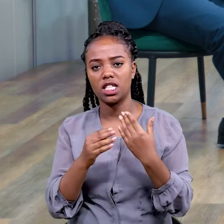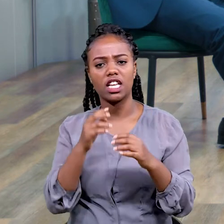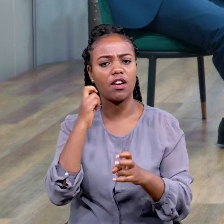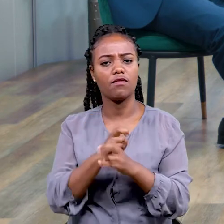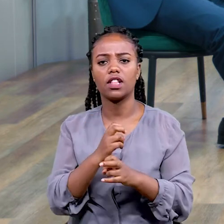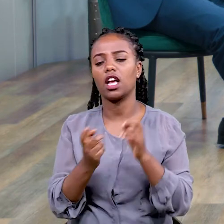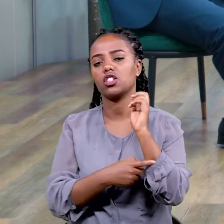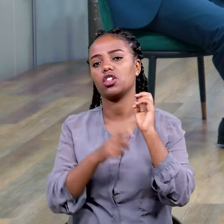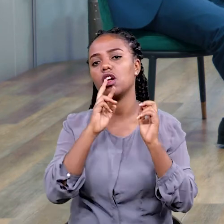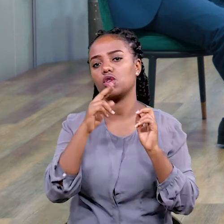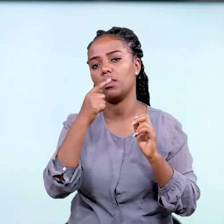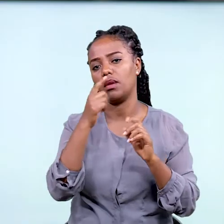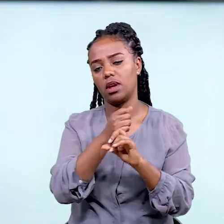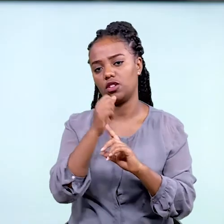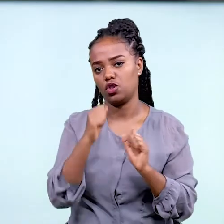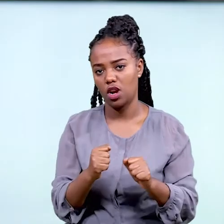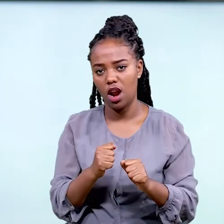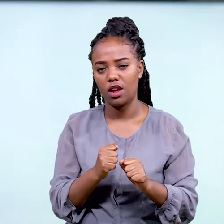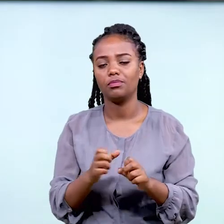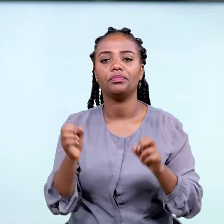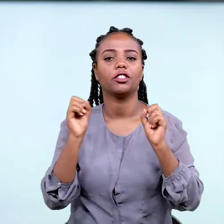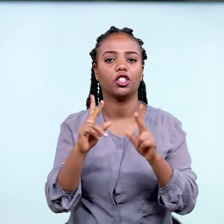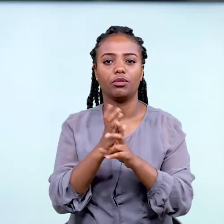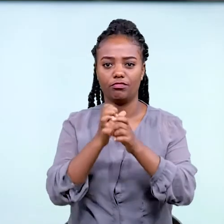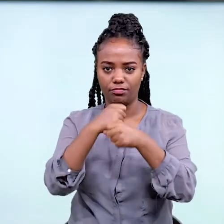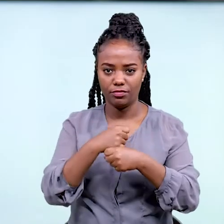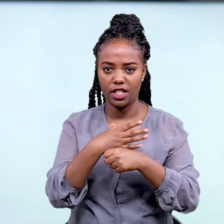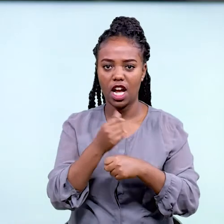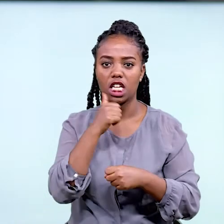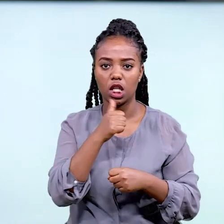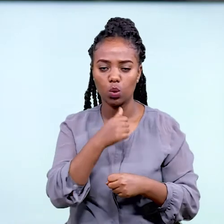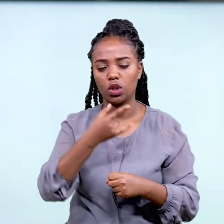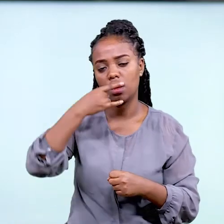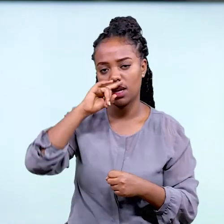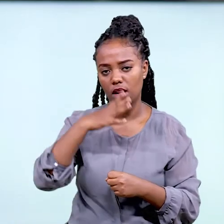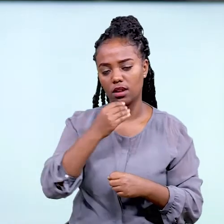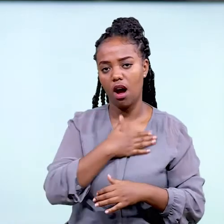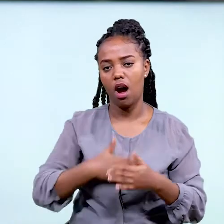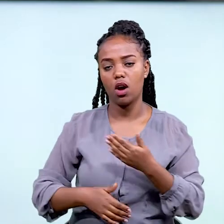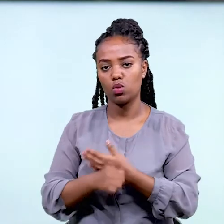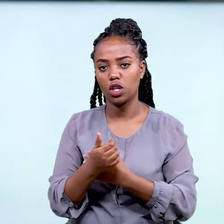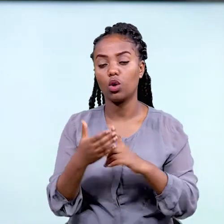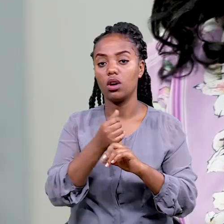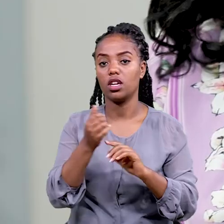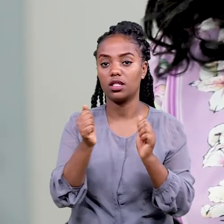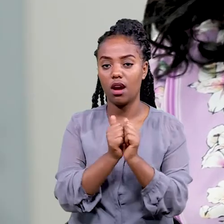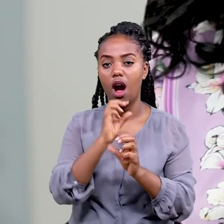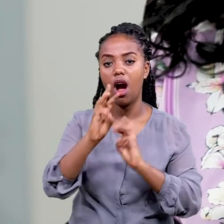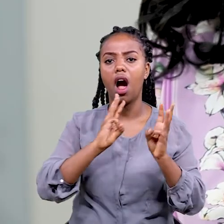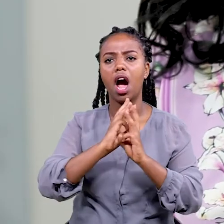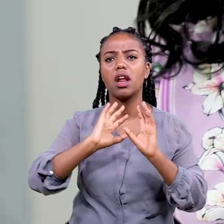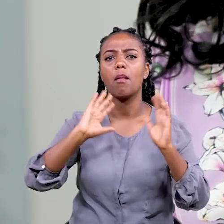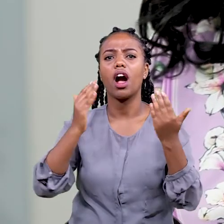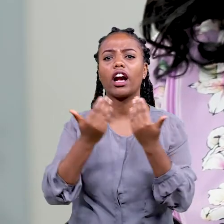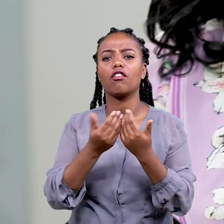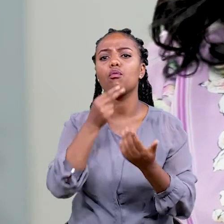ብለን መያዝ ምን ይችላል መስለኛል። እሺ፣ እናጠቃለውና ከሴቶች ከህፃናትና ከአካል ጉዳተኞች አያያዝ ጋር ዓለም አቀፍ